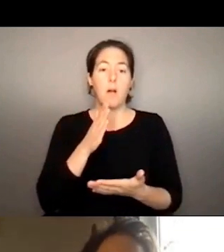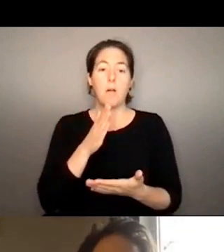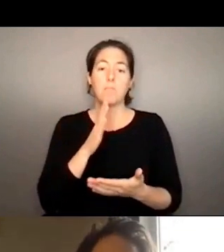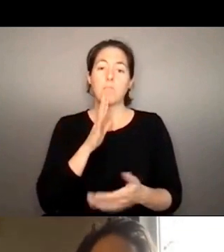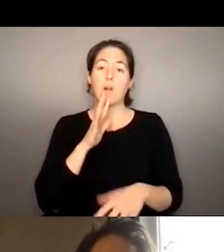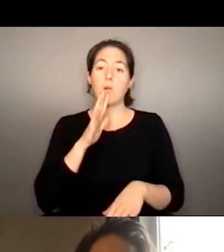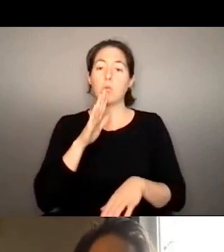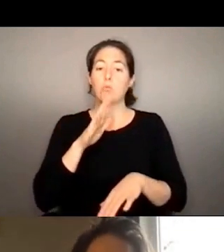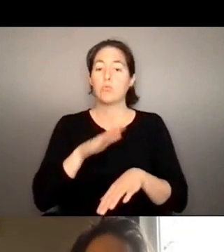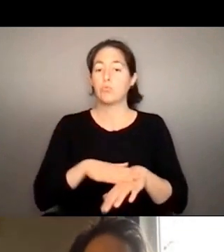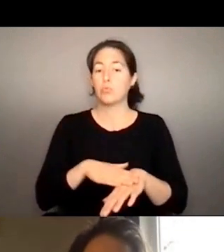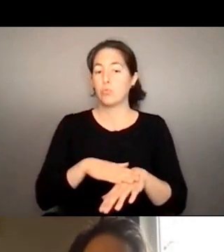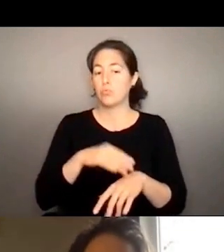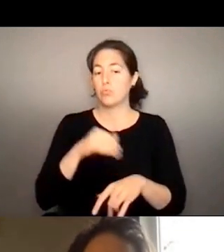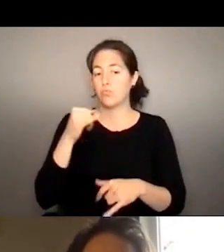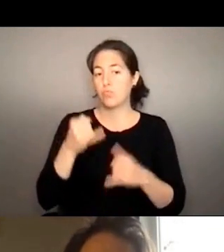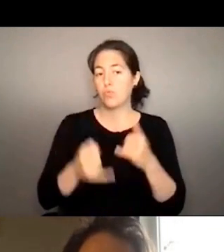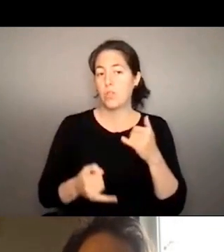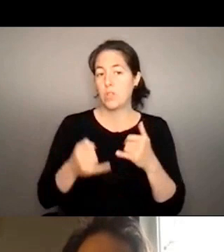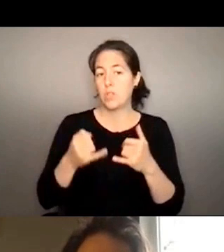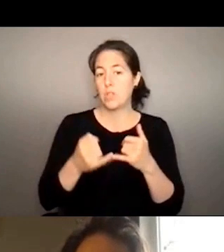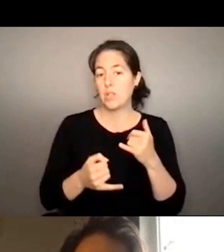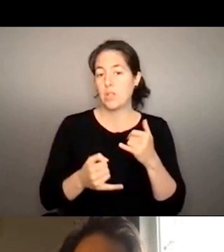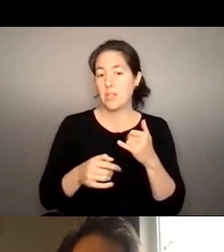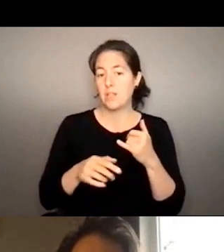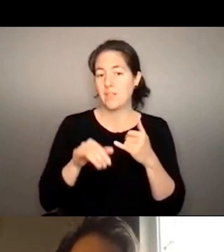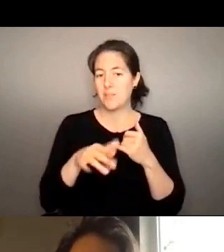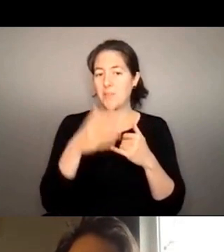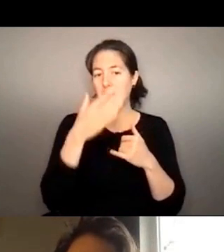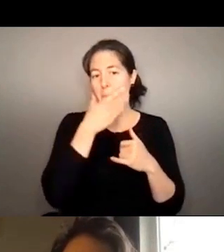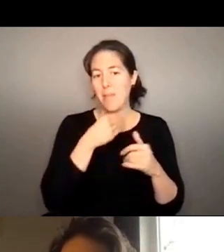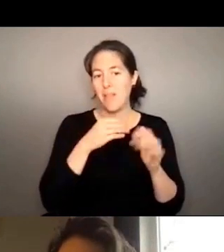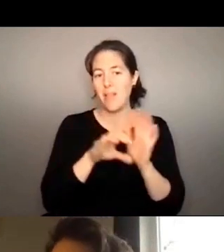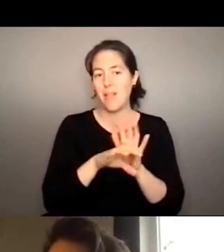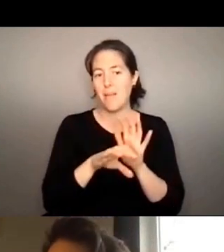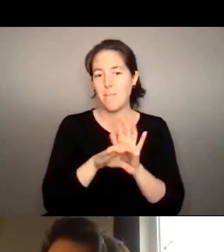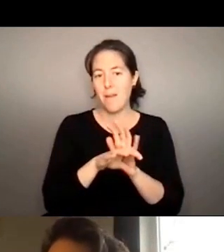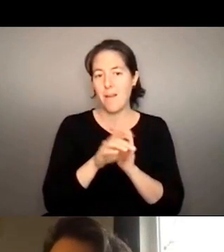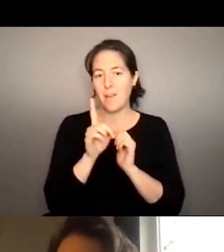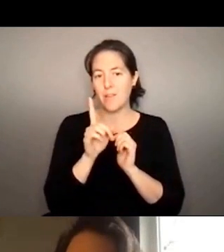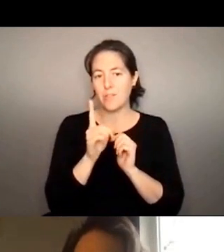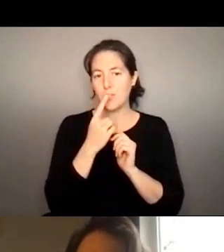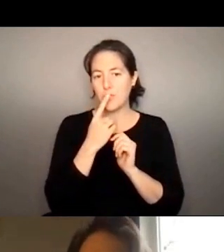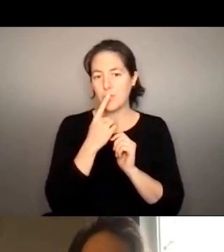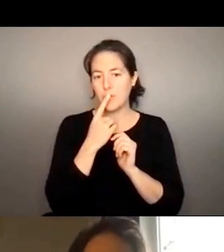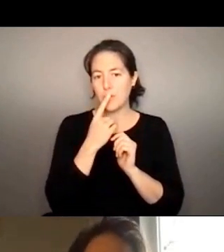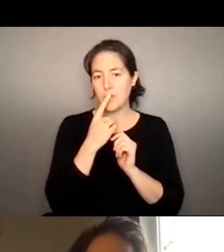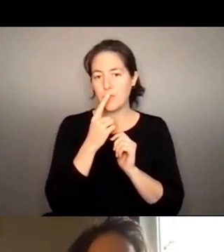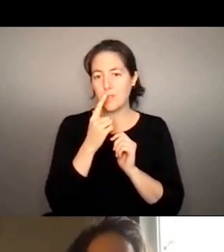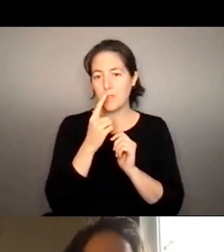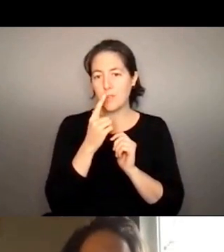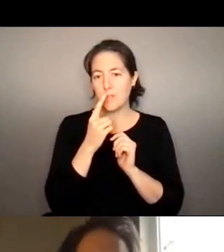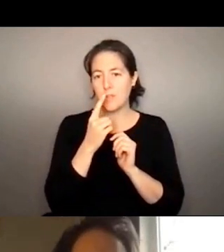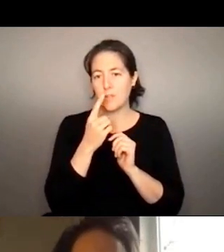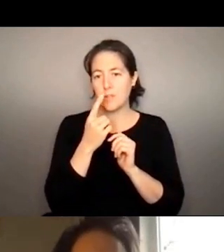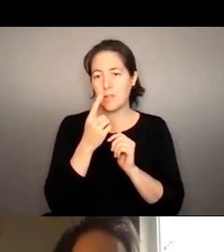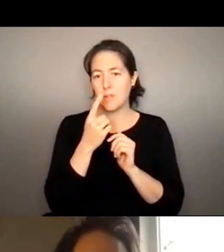dernier. Ça, c'est des belles petites images. Je peux même retourner de visu avec vous.